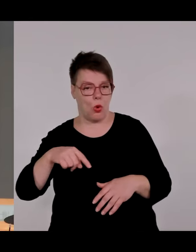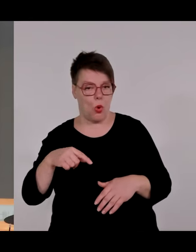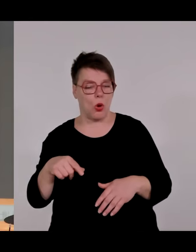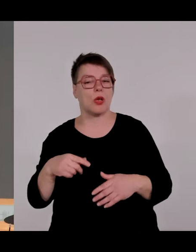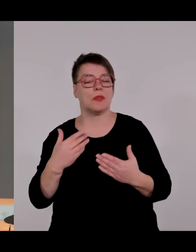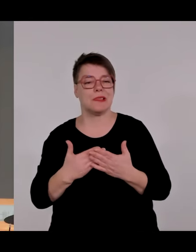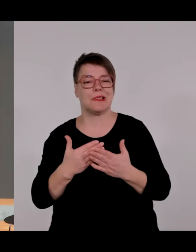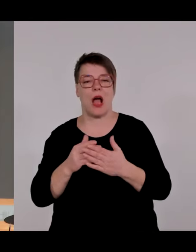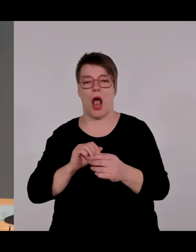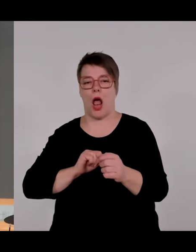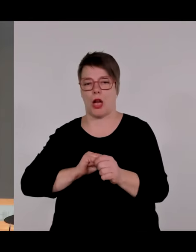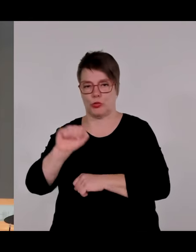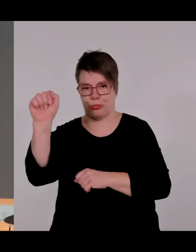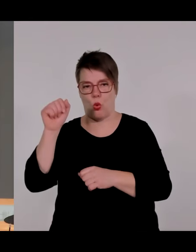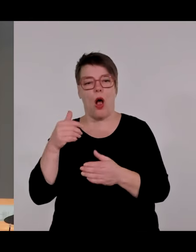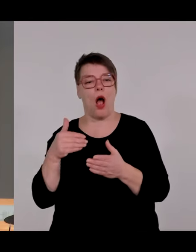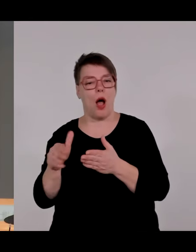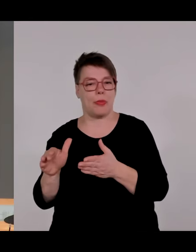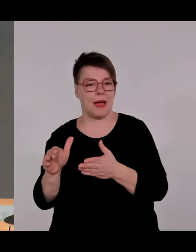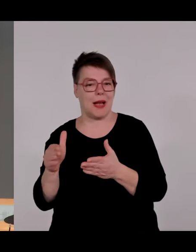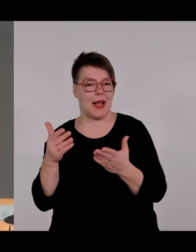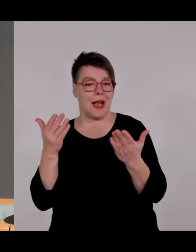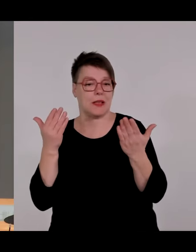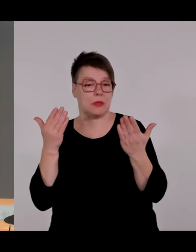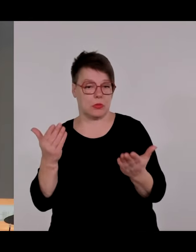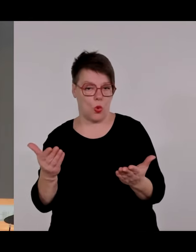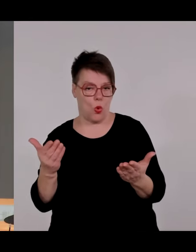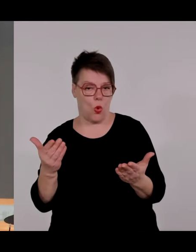Einspruch ebenfalls abgelehnt.